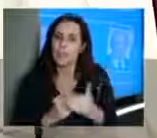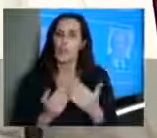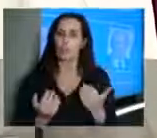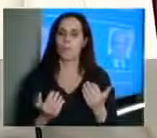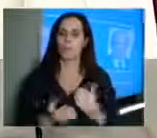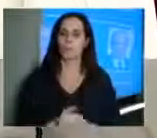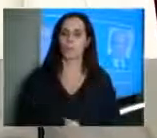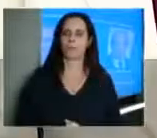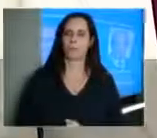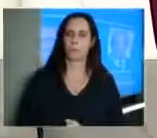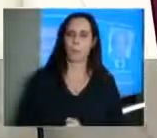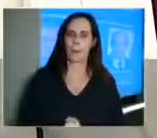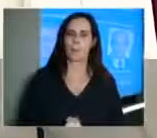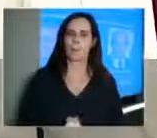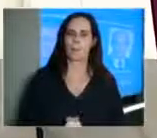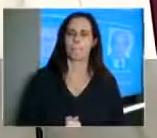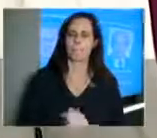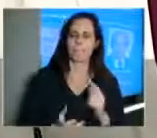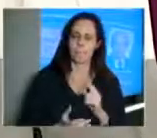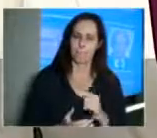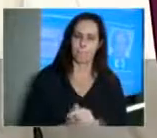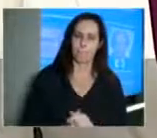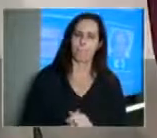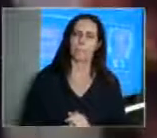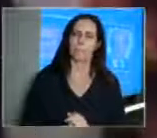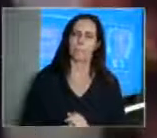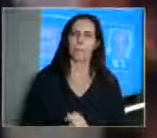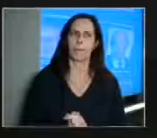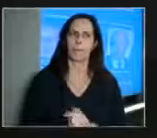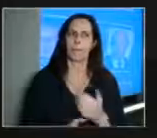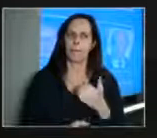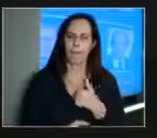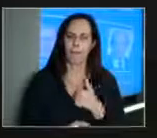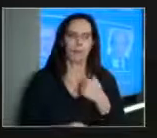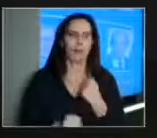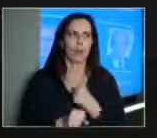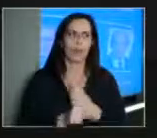הזמן בלב העניינים? תראי, אני מתעסק